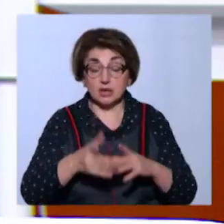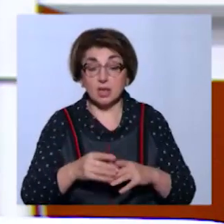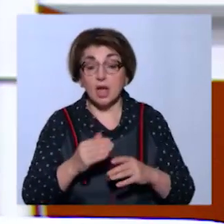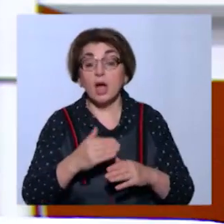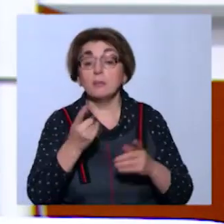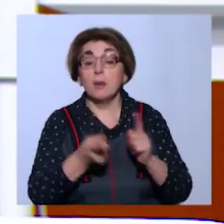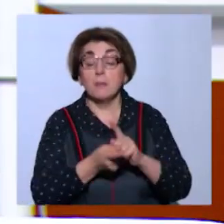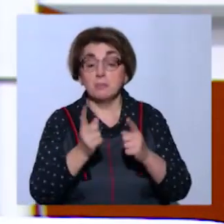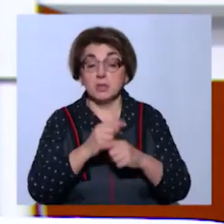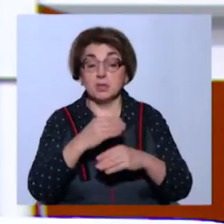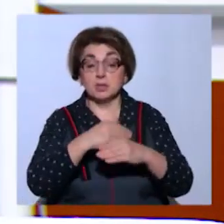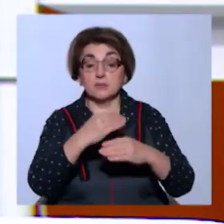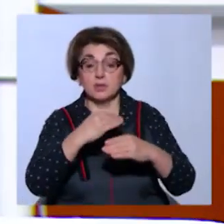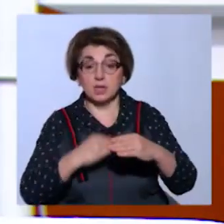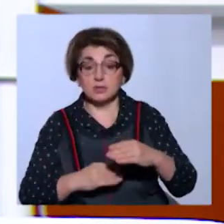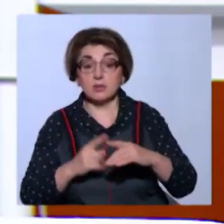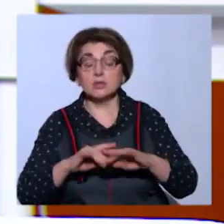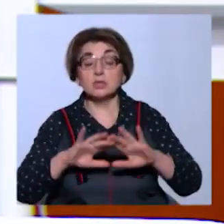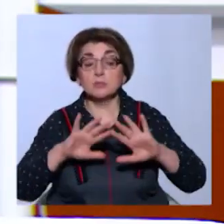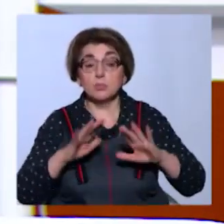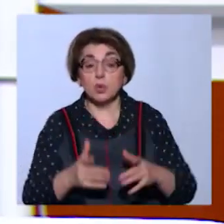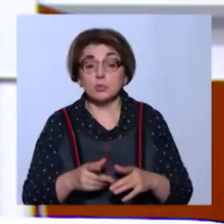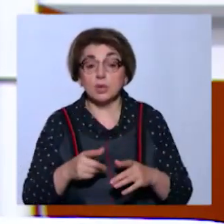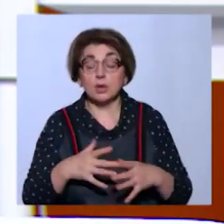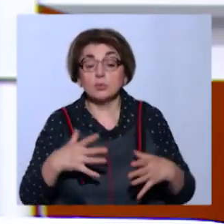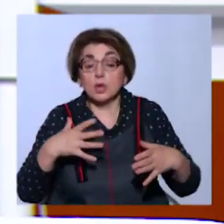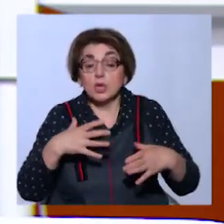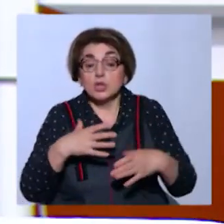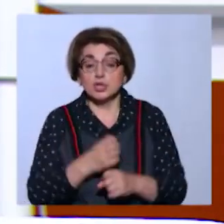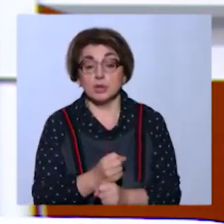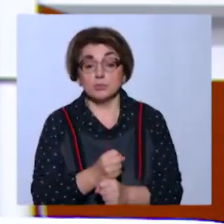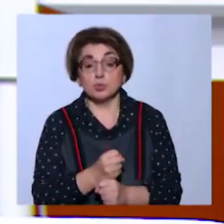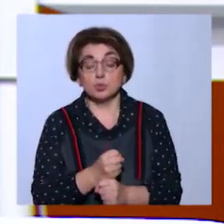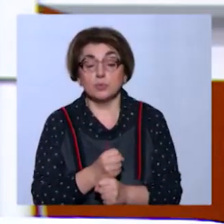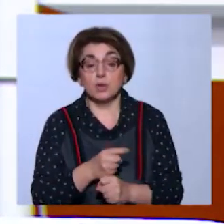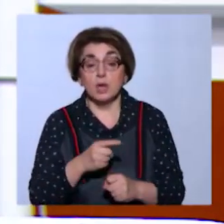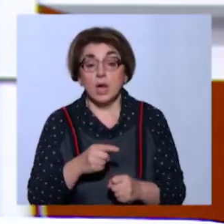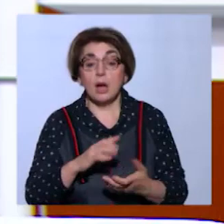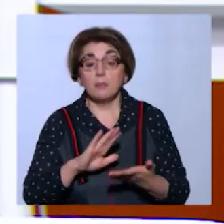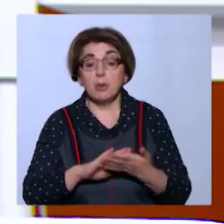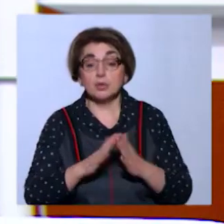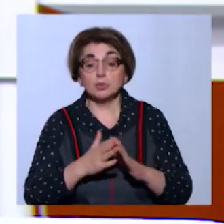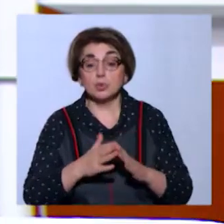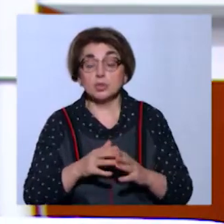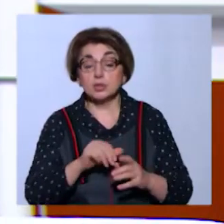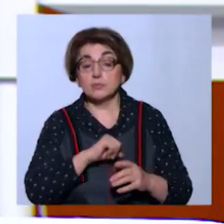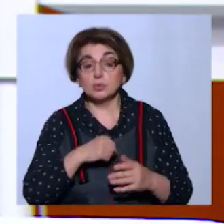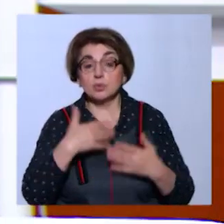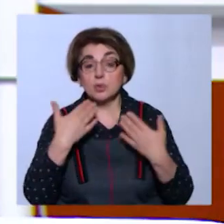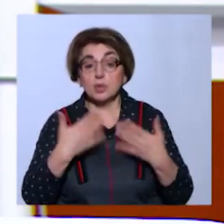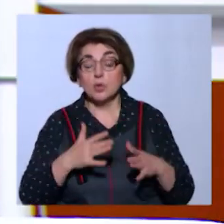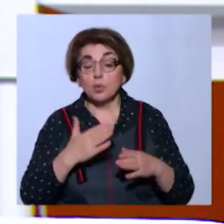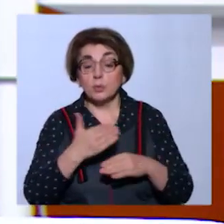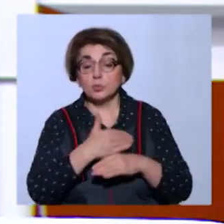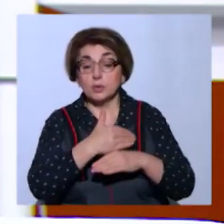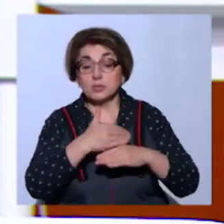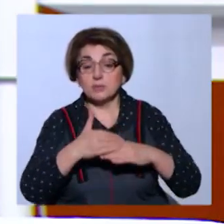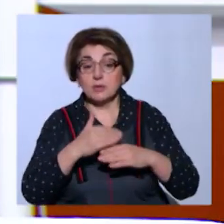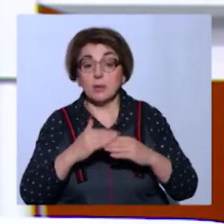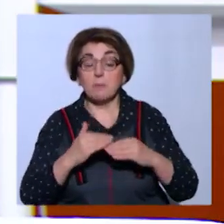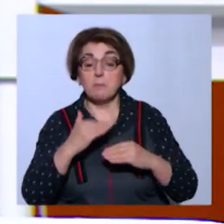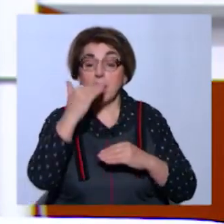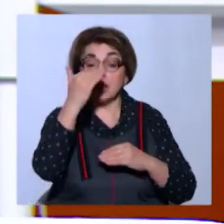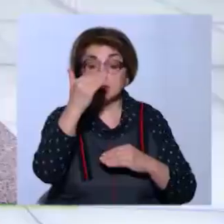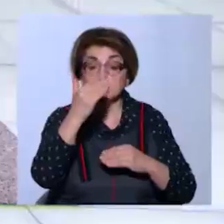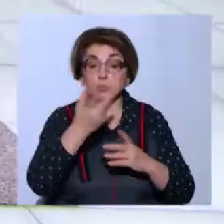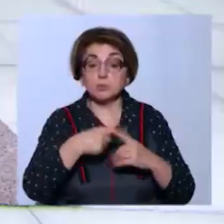ქვედა ზღვარს, იგი ხდება შემზღუდველი. ანუ ფაქტორის ინტენსივობას, რომელიც ცდება მაქსიმუმის